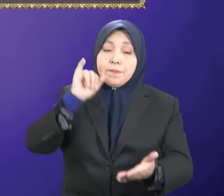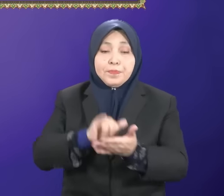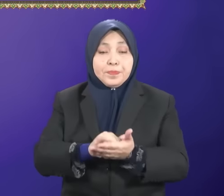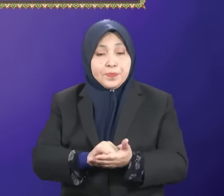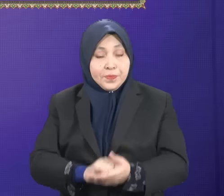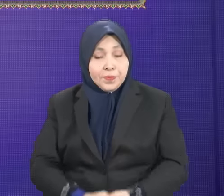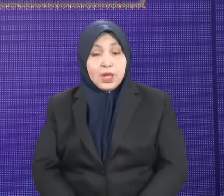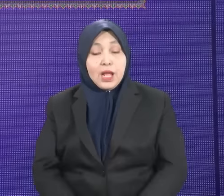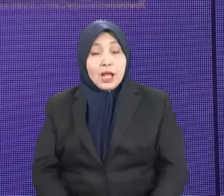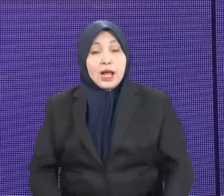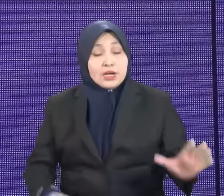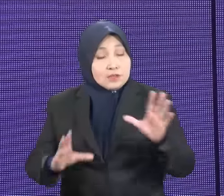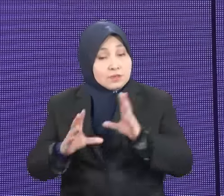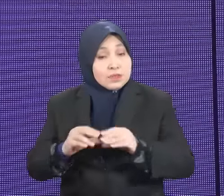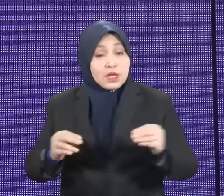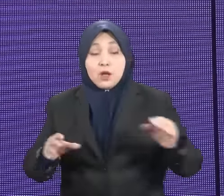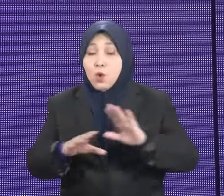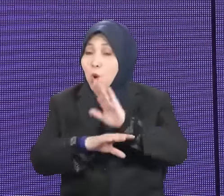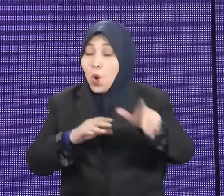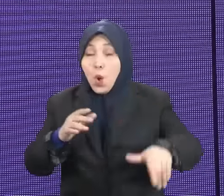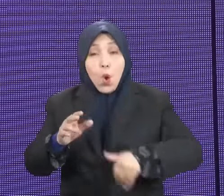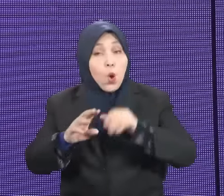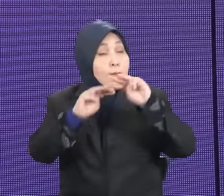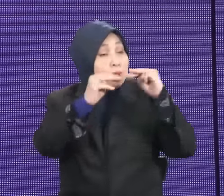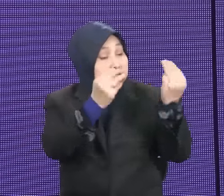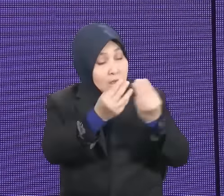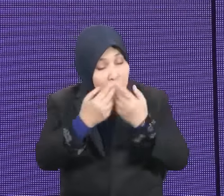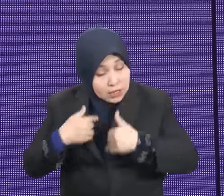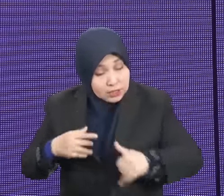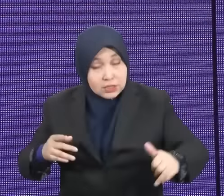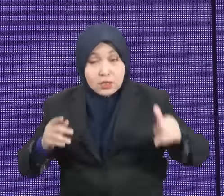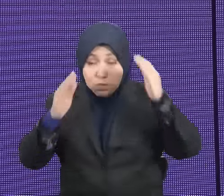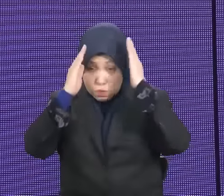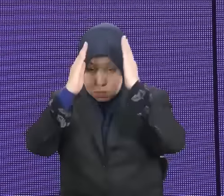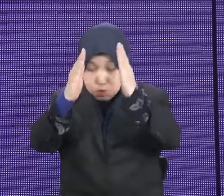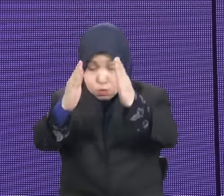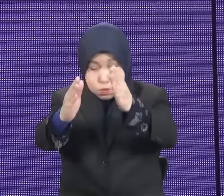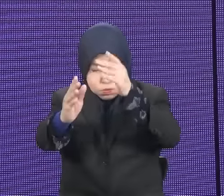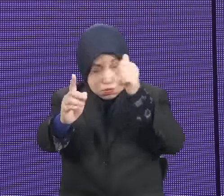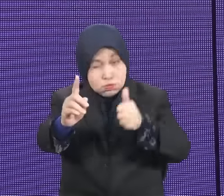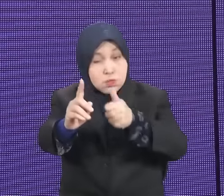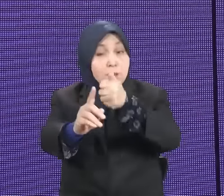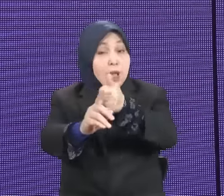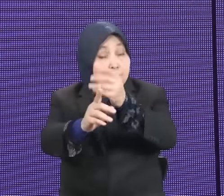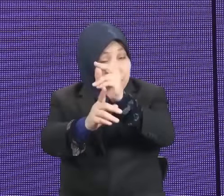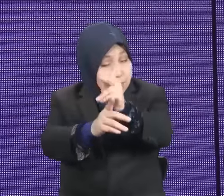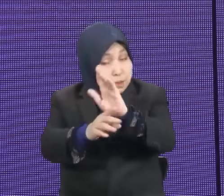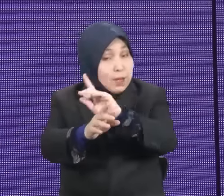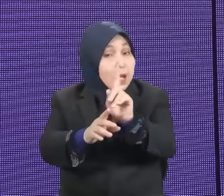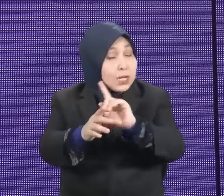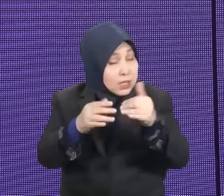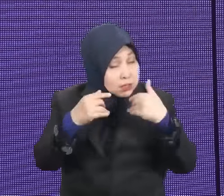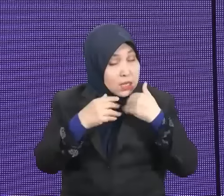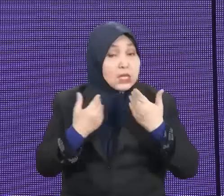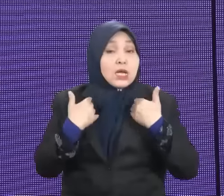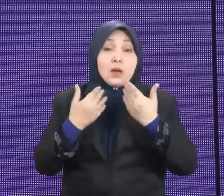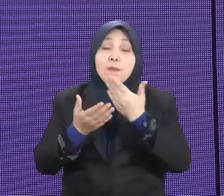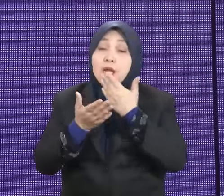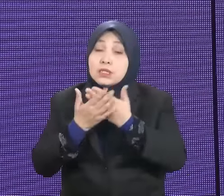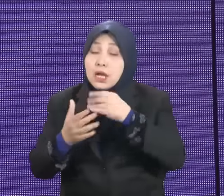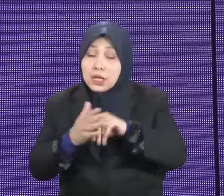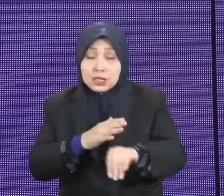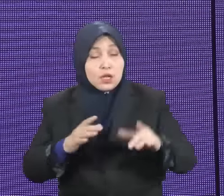dan setiap umat mempunyai kiblat yang dia menghadap ke arahnya maka berlomba-lumbalah kamu dalam kebaikan di mana saja kamu berada pasti Allah akan